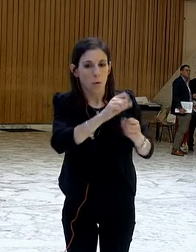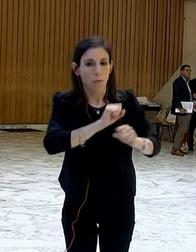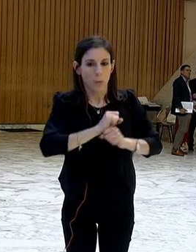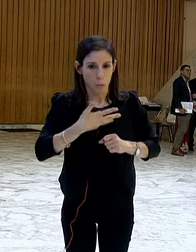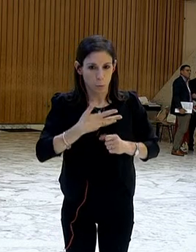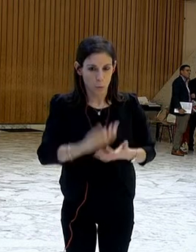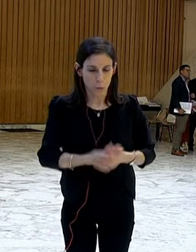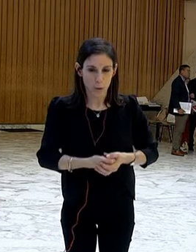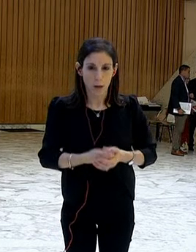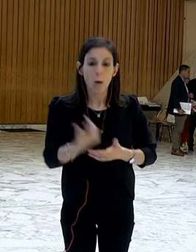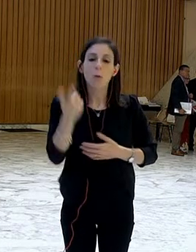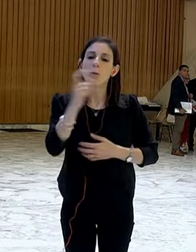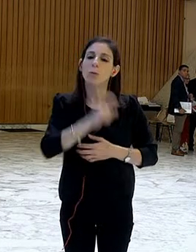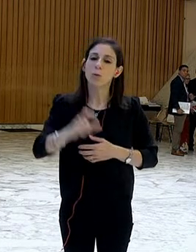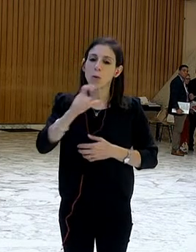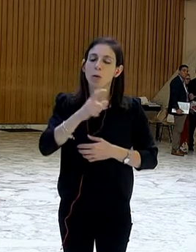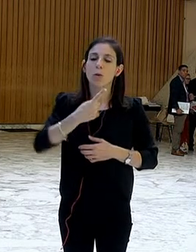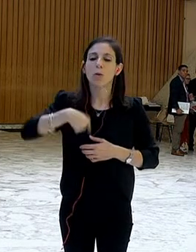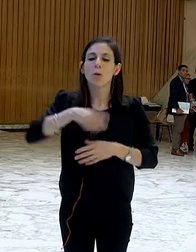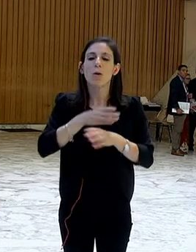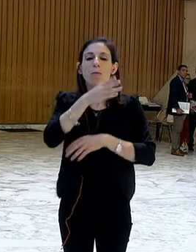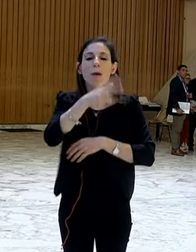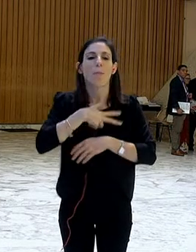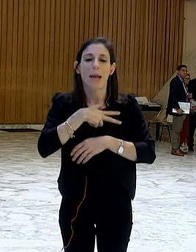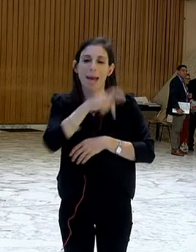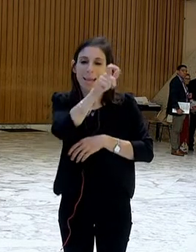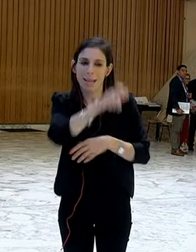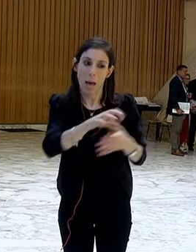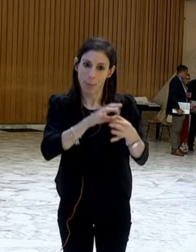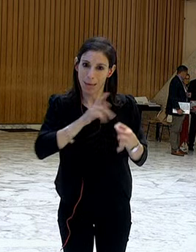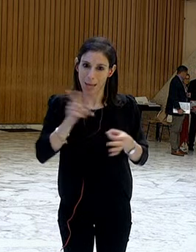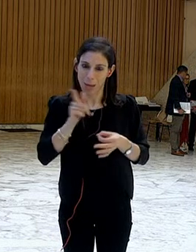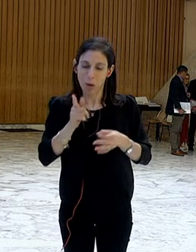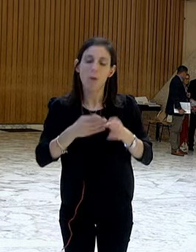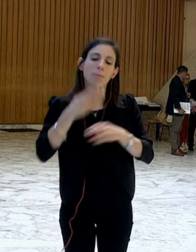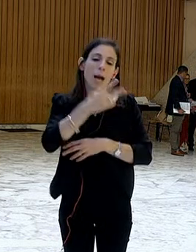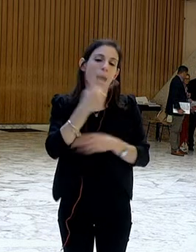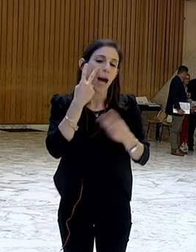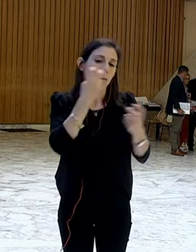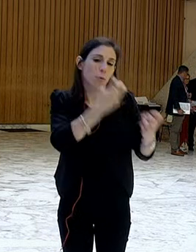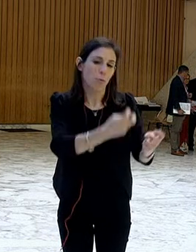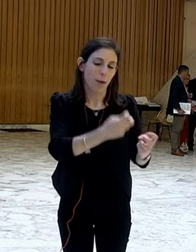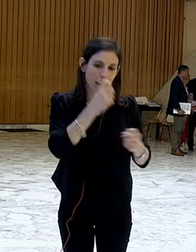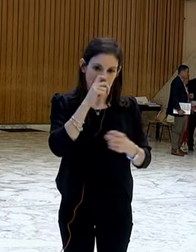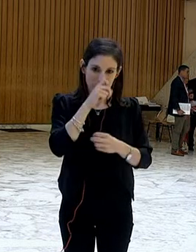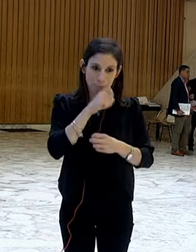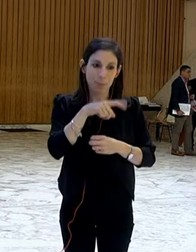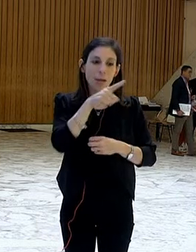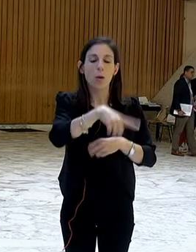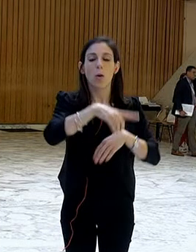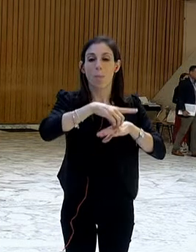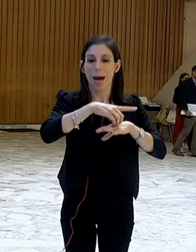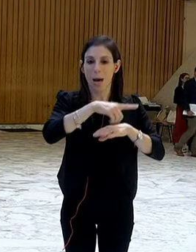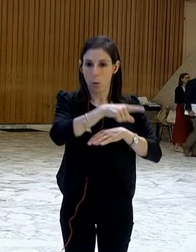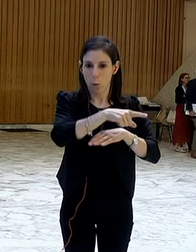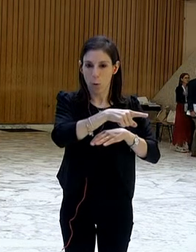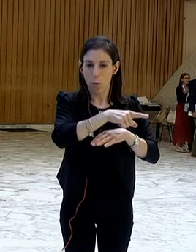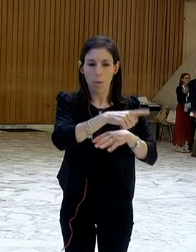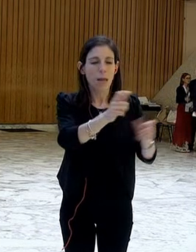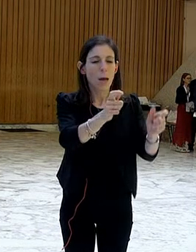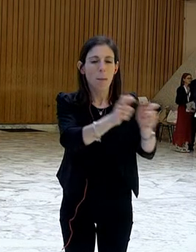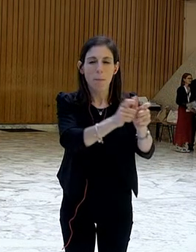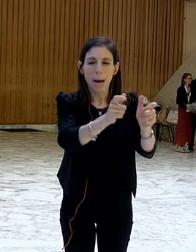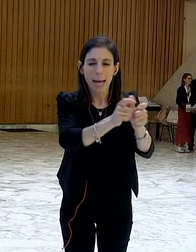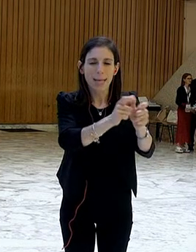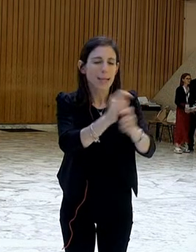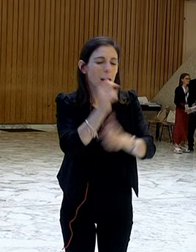étions allés visiter un prêtre ami alors qu'il était curé de paroisse dans un milieu reculé. À notre